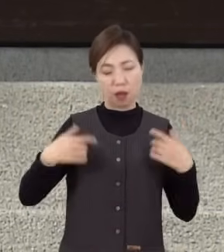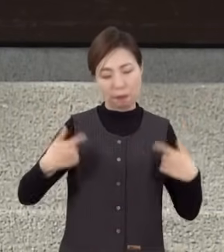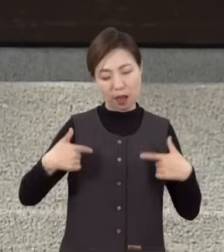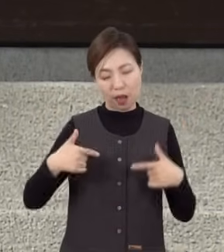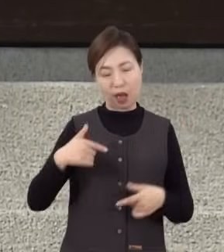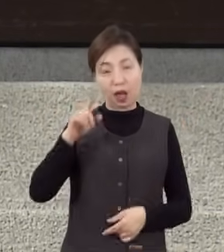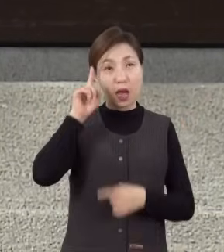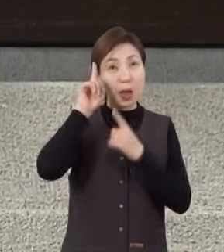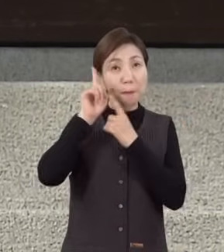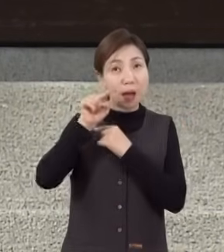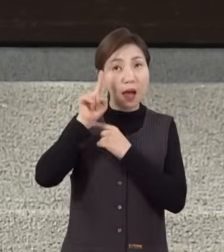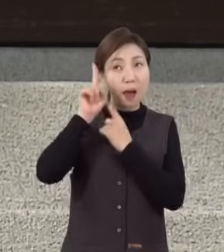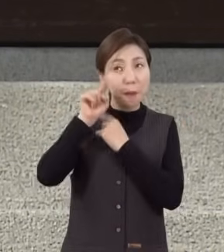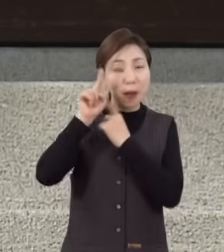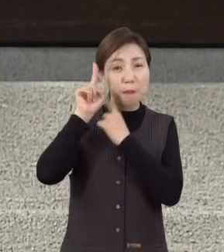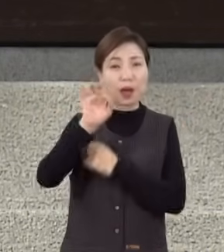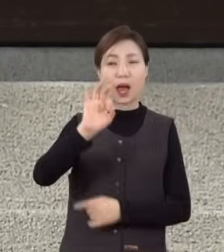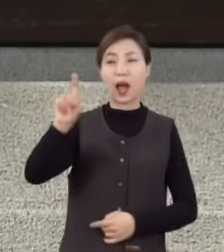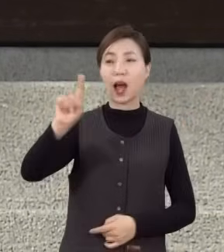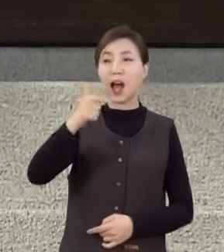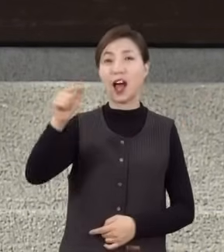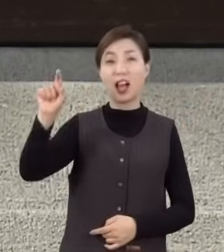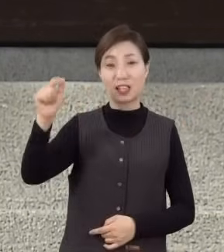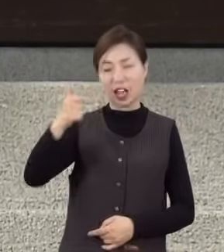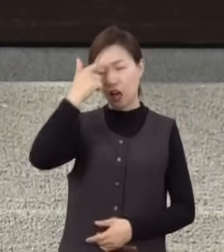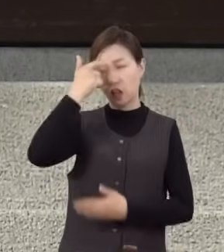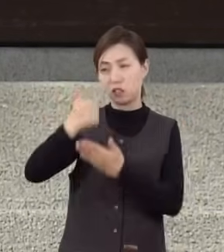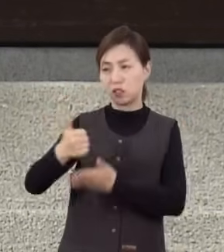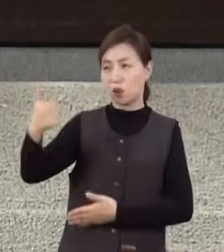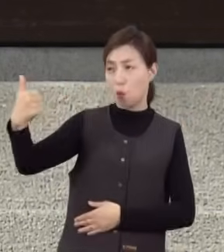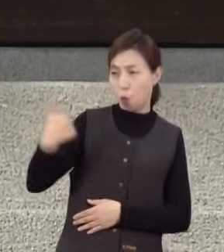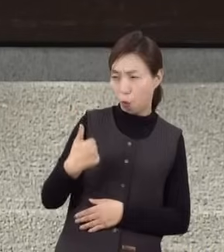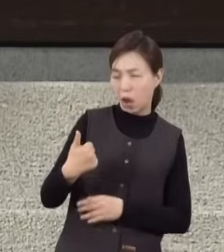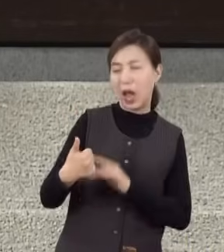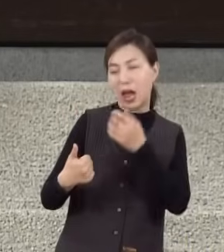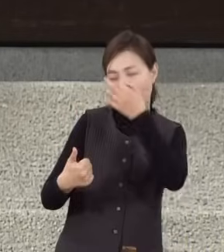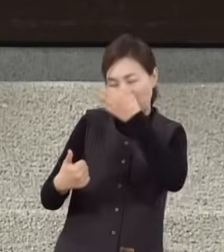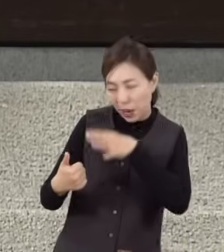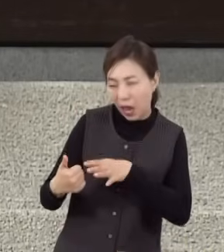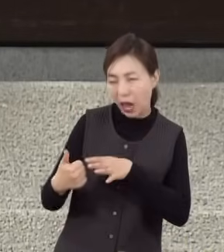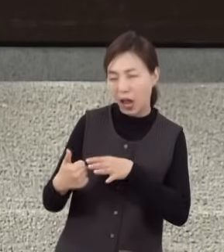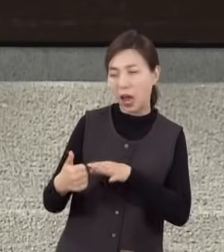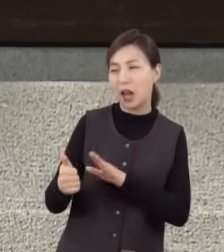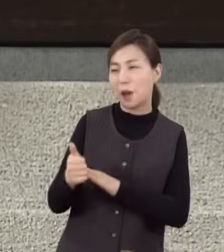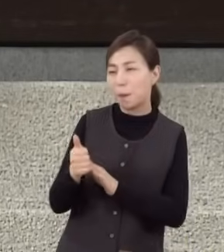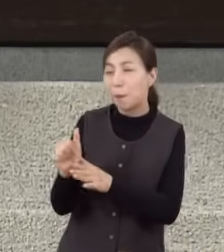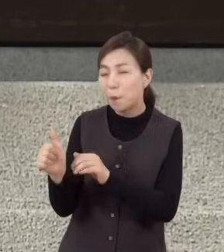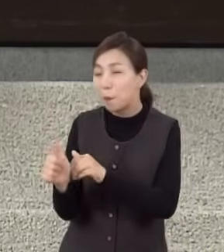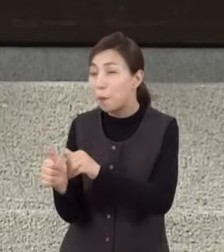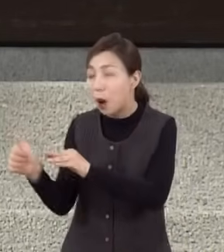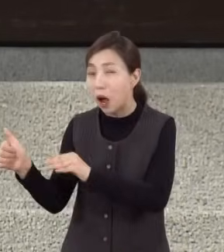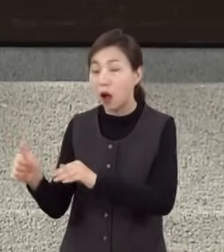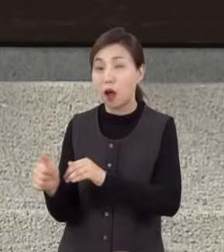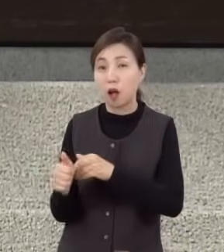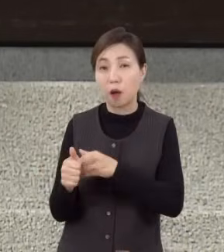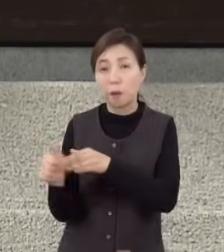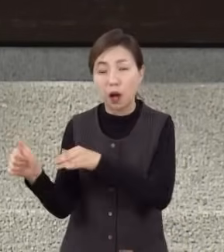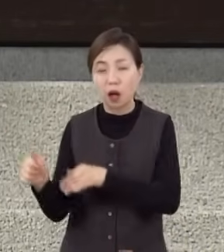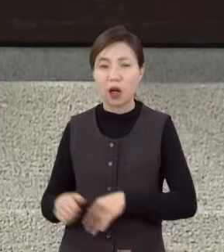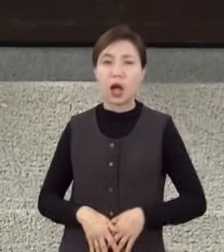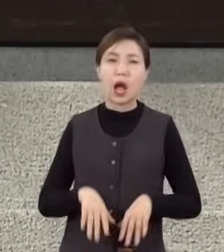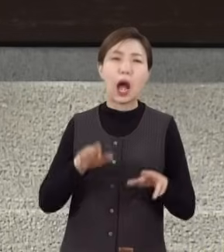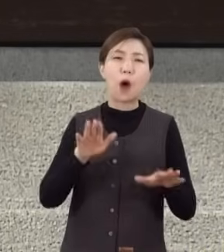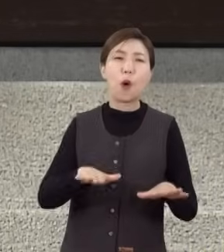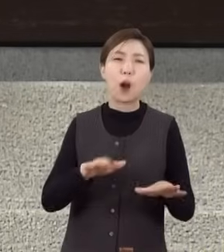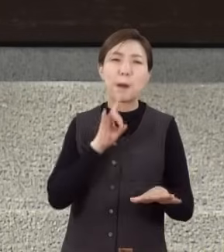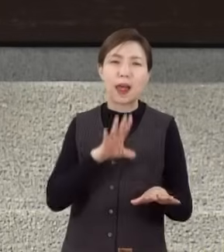매일매일 아난스님이 찾아오고 매일매일 아난스님을 돌려보냈대요. 며칠만 더 놀자? 하루만 더